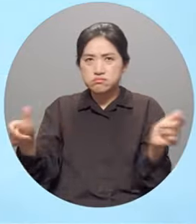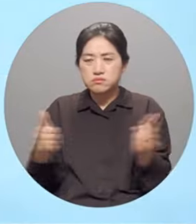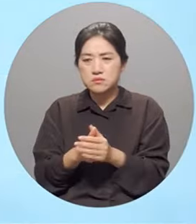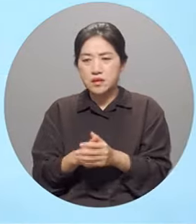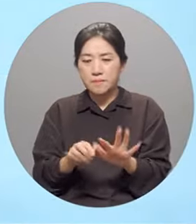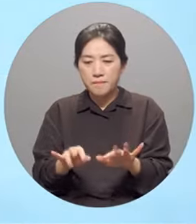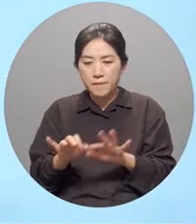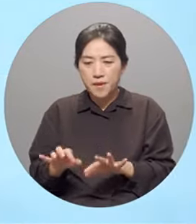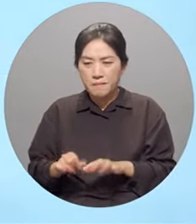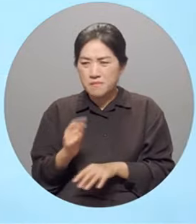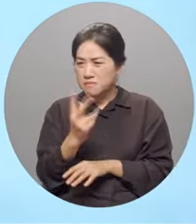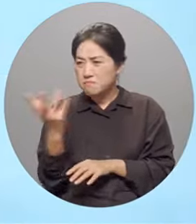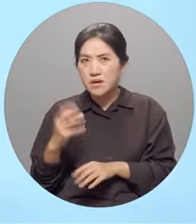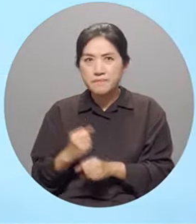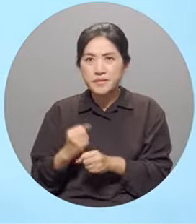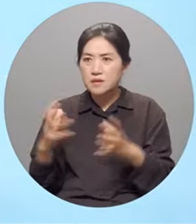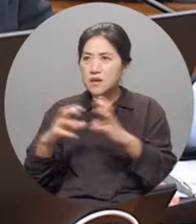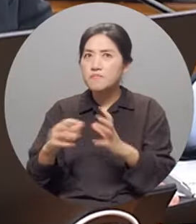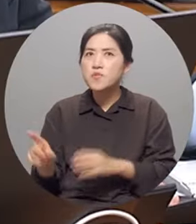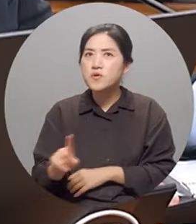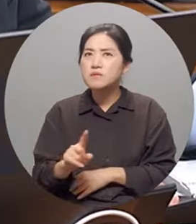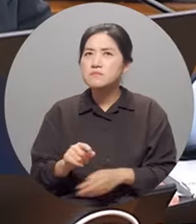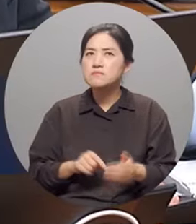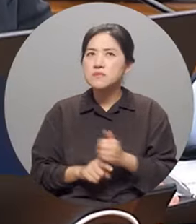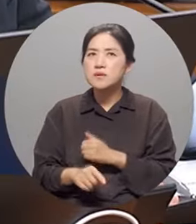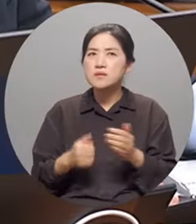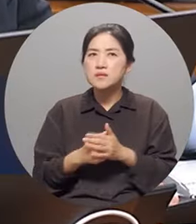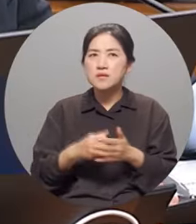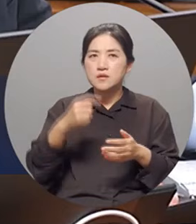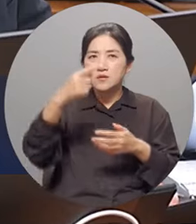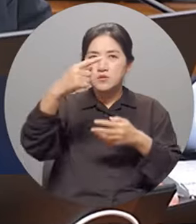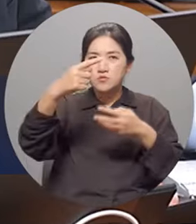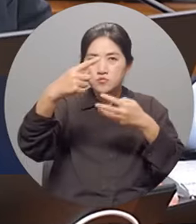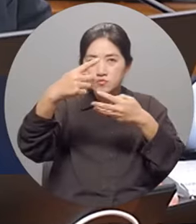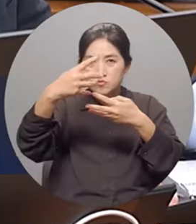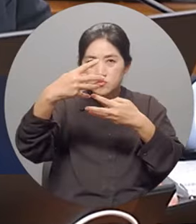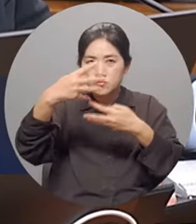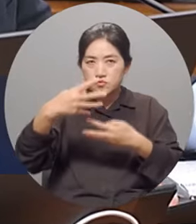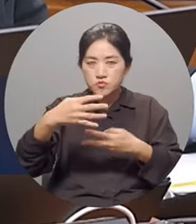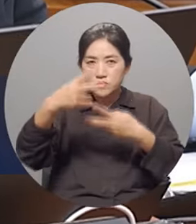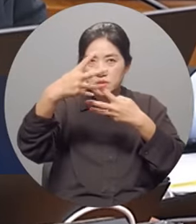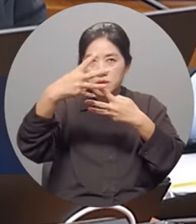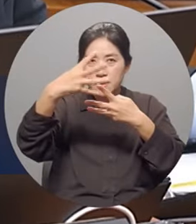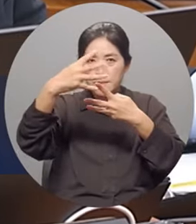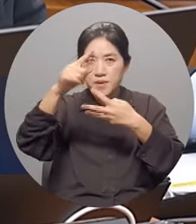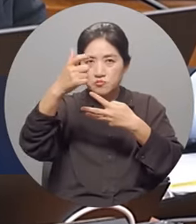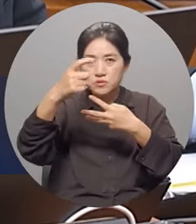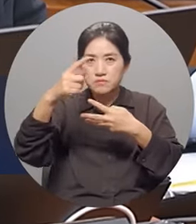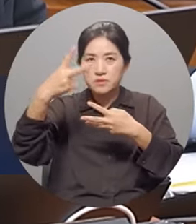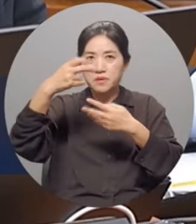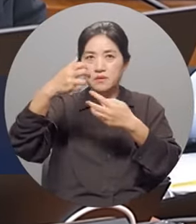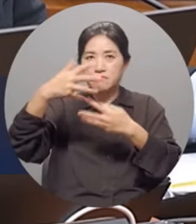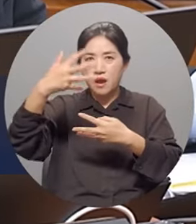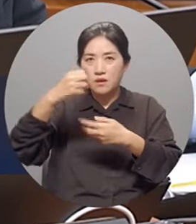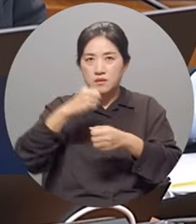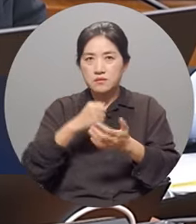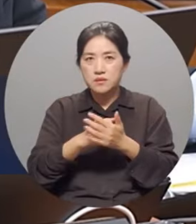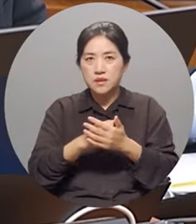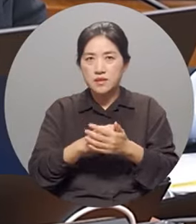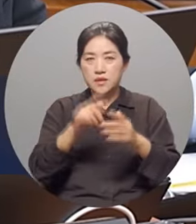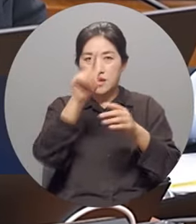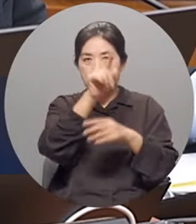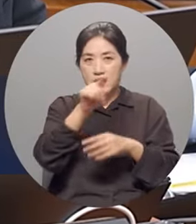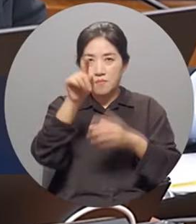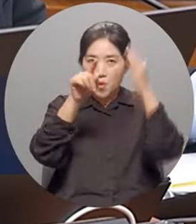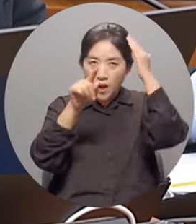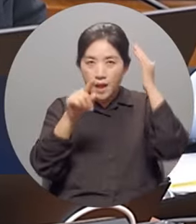보인다며 경의를 추궁했습니다 간격이 160인 것도 있고 220인데 있어요 네모 네모도 까만